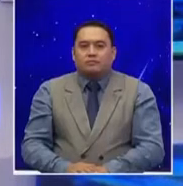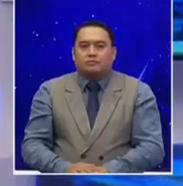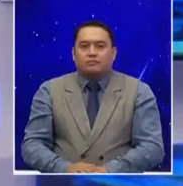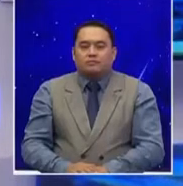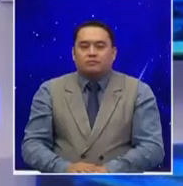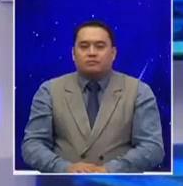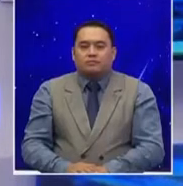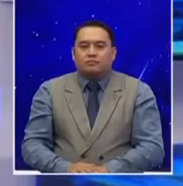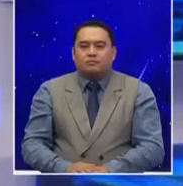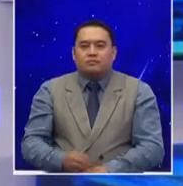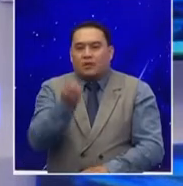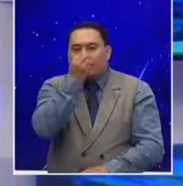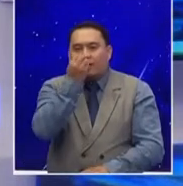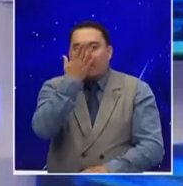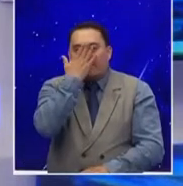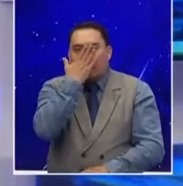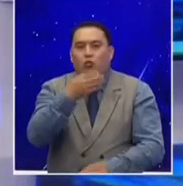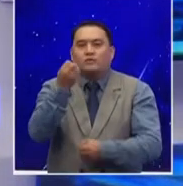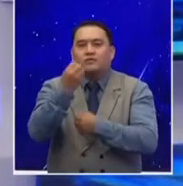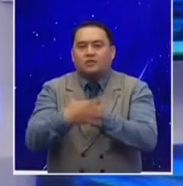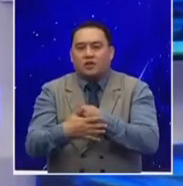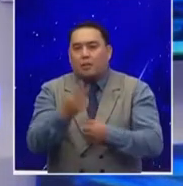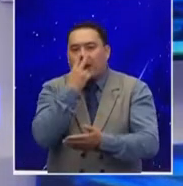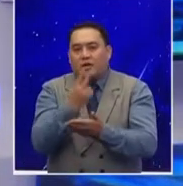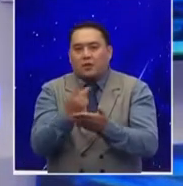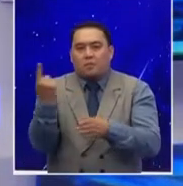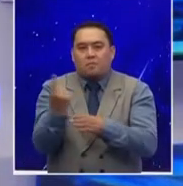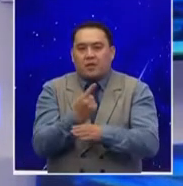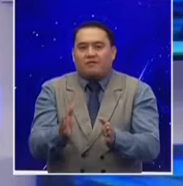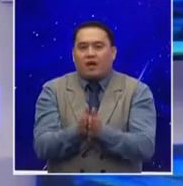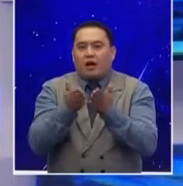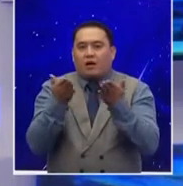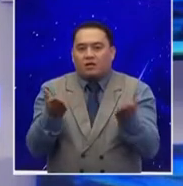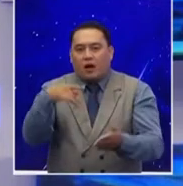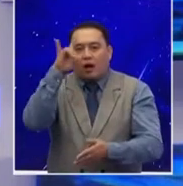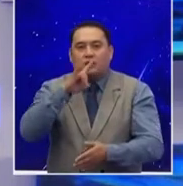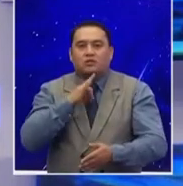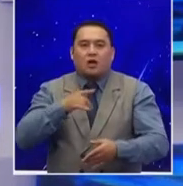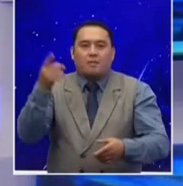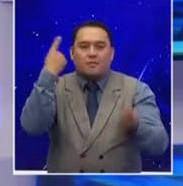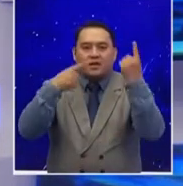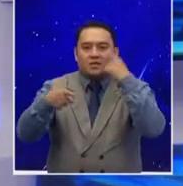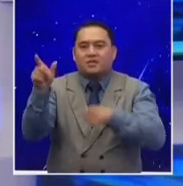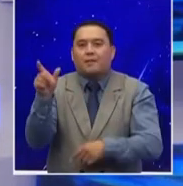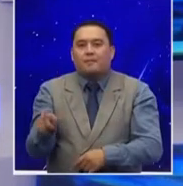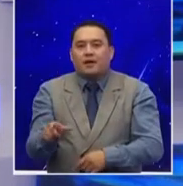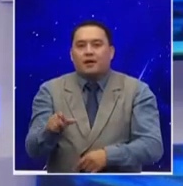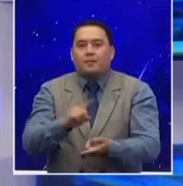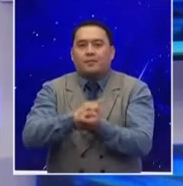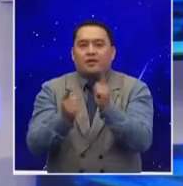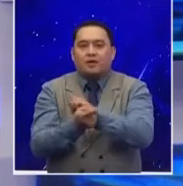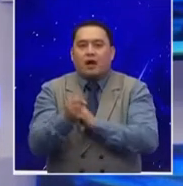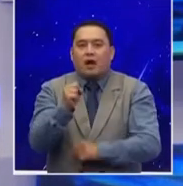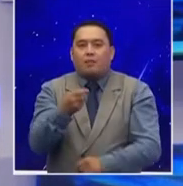Абая будут изучать в Японии. В Токио прошла презентация первого сборника произведений казахского поэта и мыслителя, переведенного